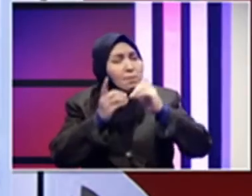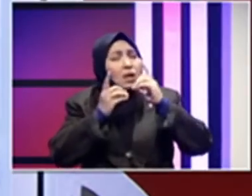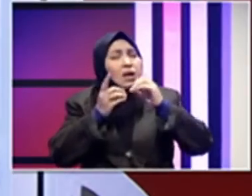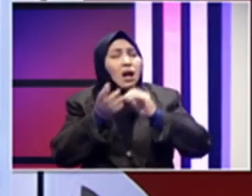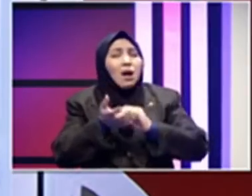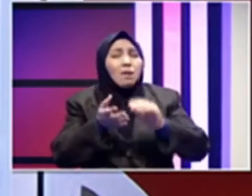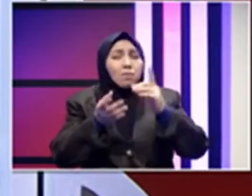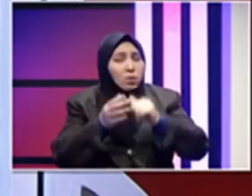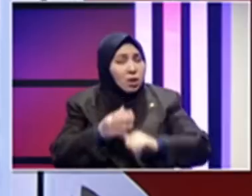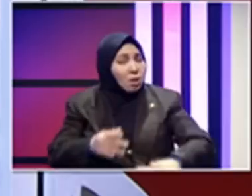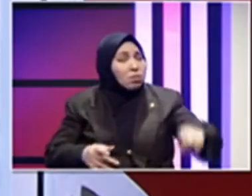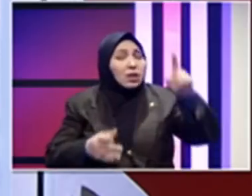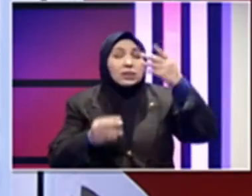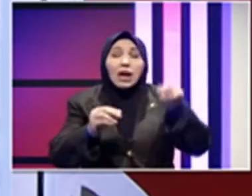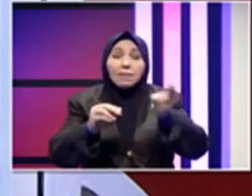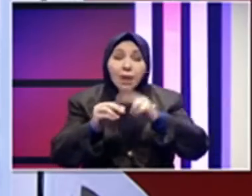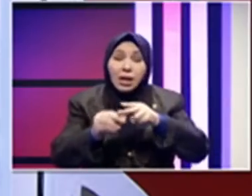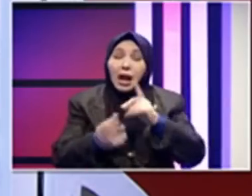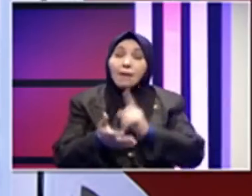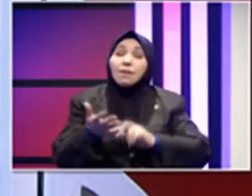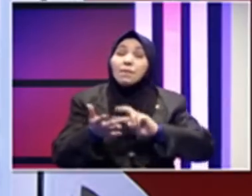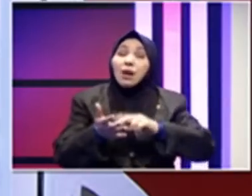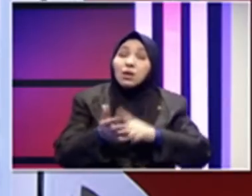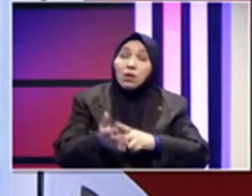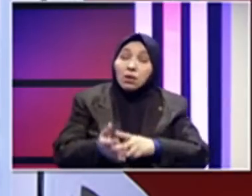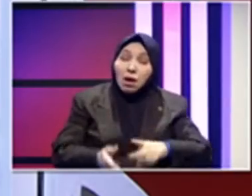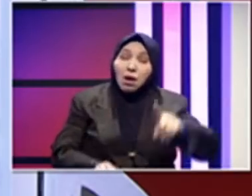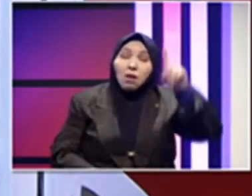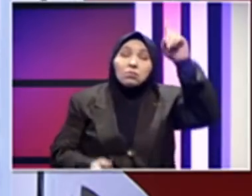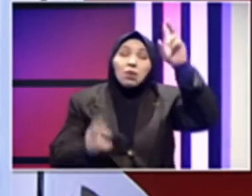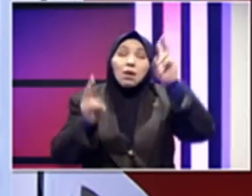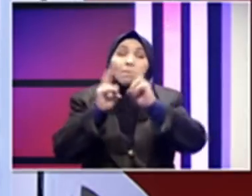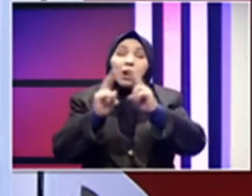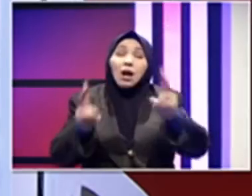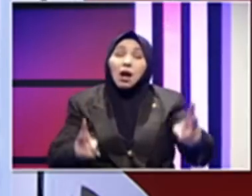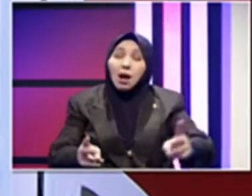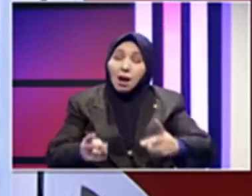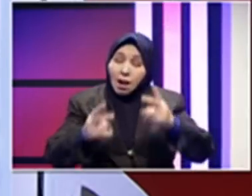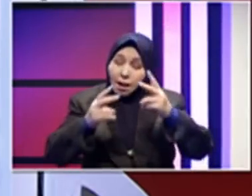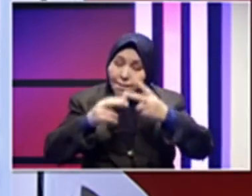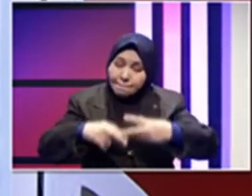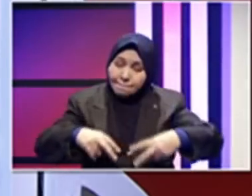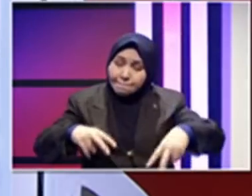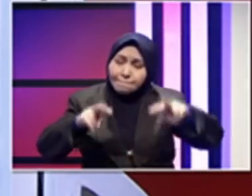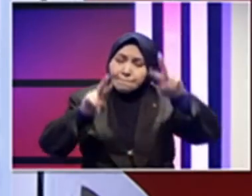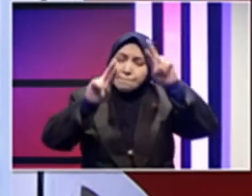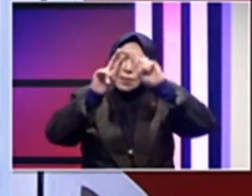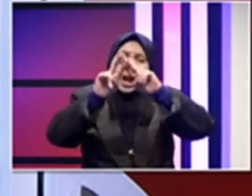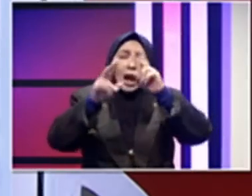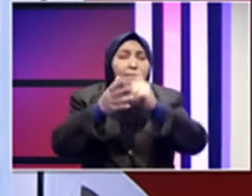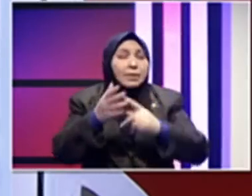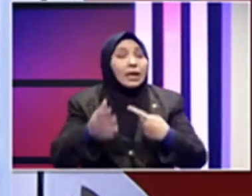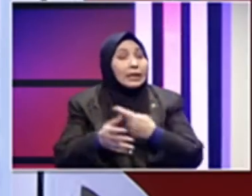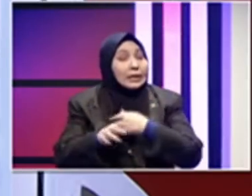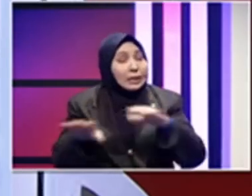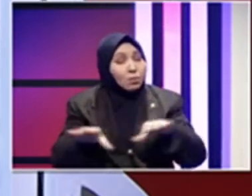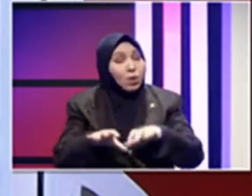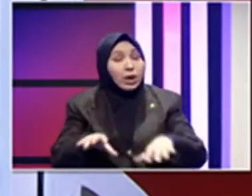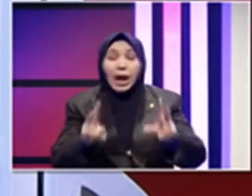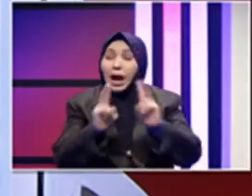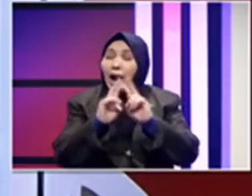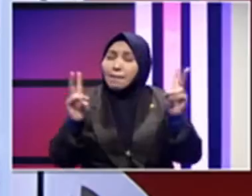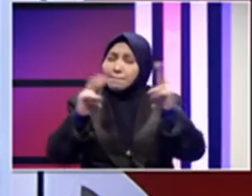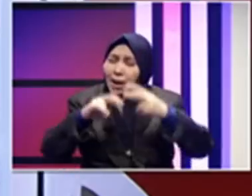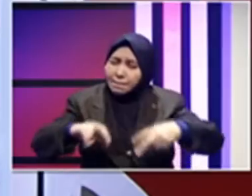Ustaz. Syakur. Syakur, subhanallah. Apa maksud syakur? Allah Maha menghargai apa yang kita buat. Subhanallah. Amat